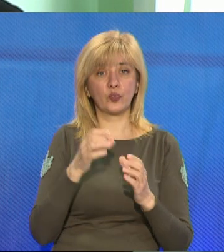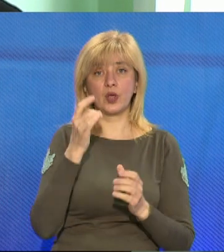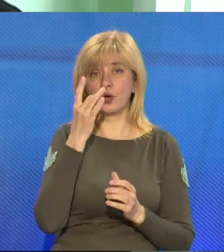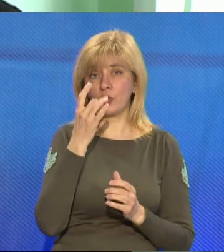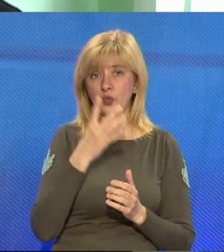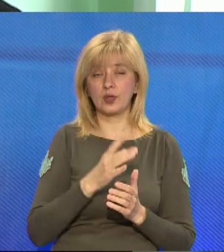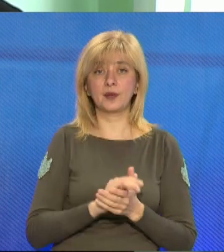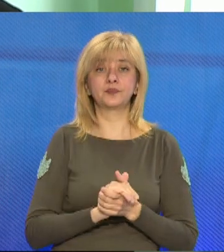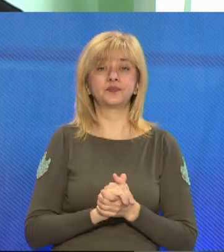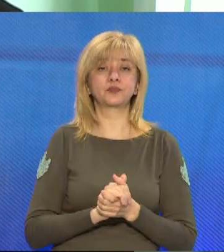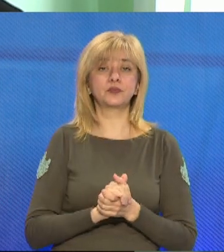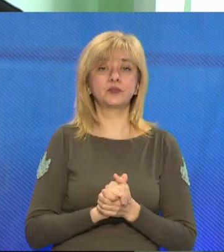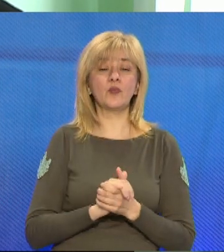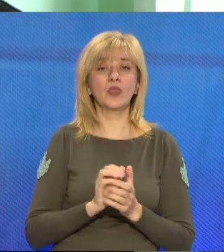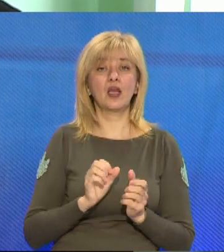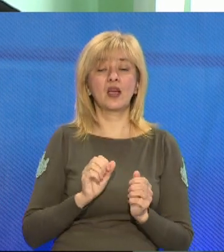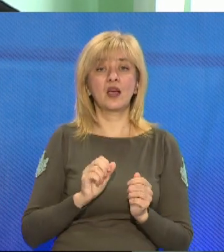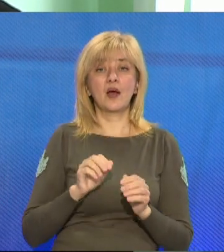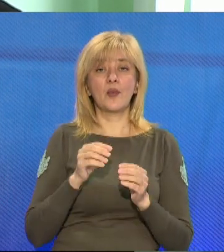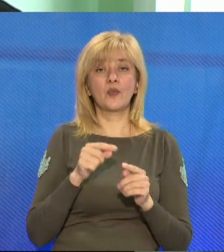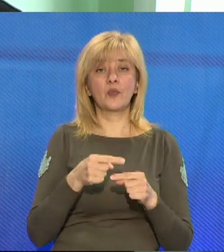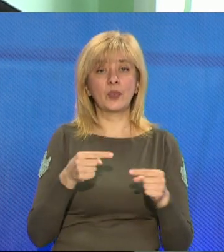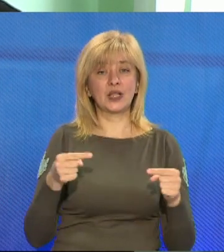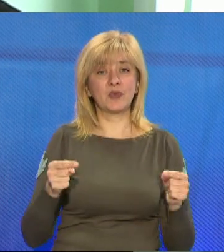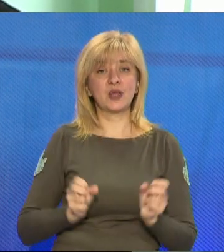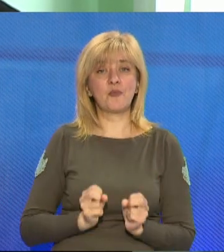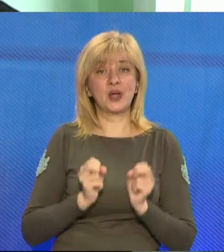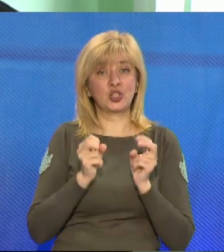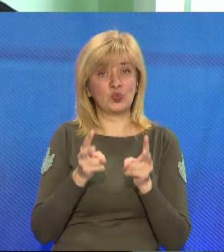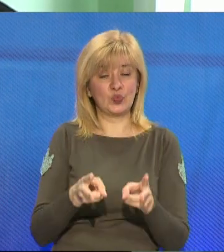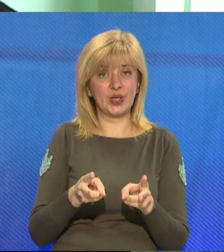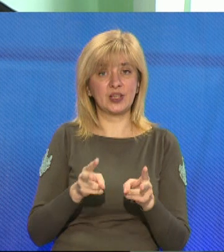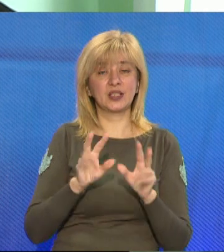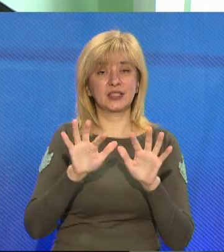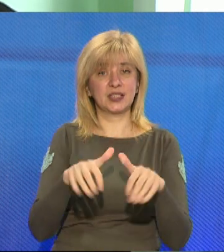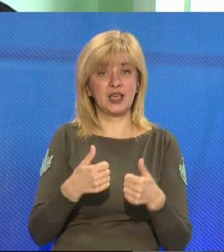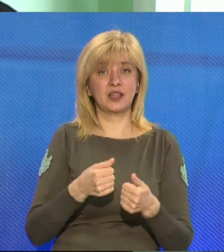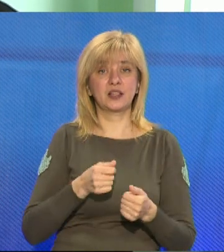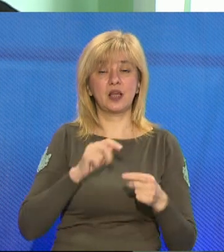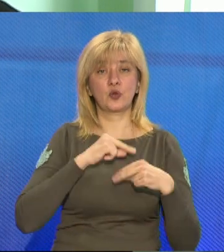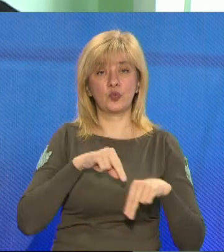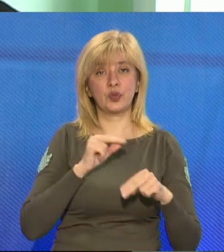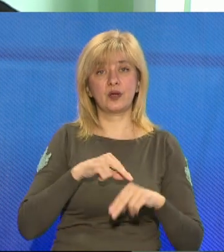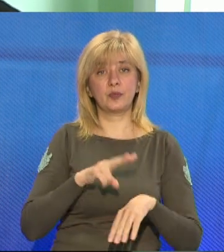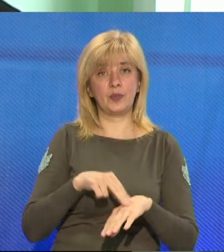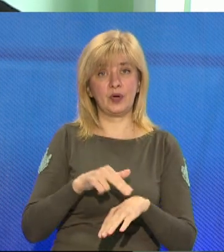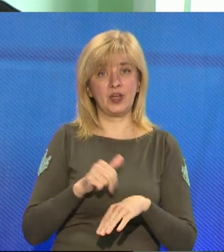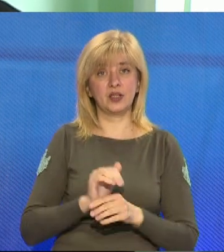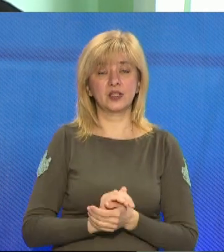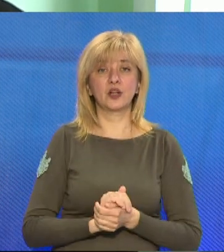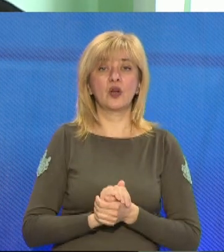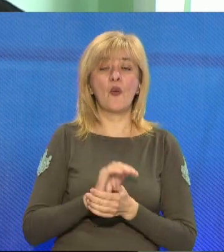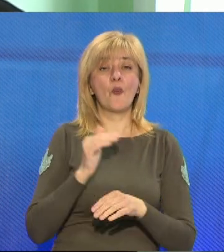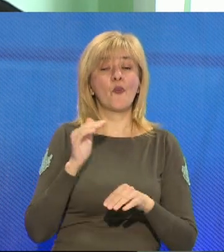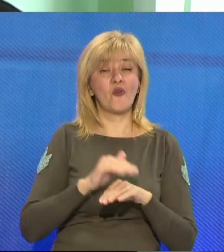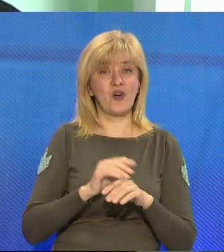Гродно. Предметы преступного посягательства и орудия совершения преступления изъяты сотрудниками правоохранительных органов. По данному